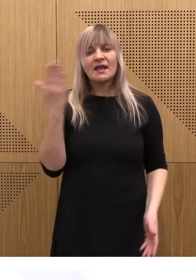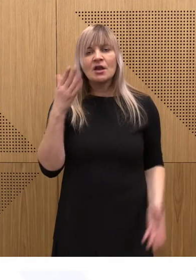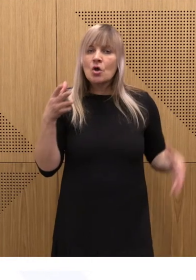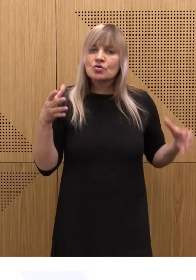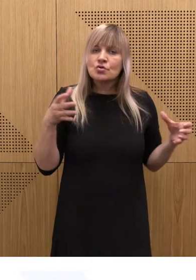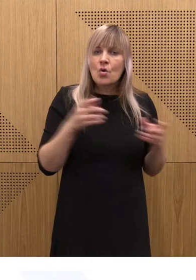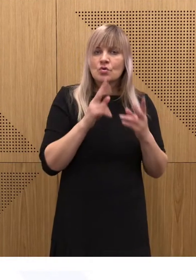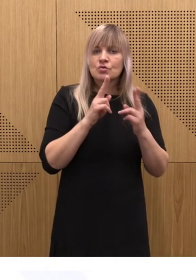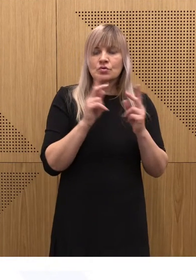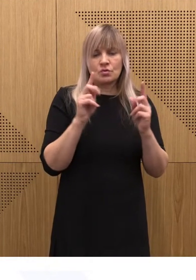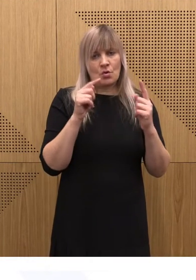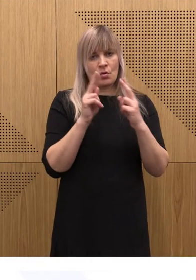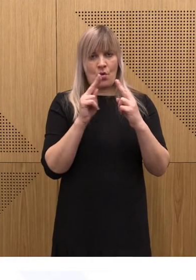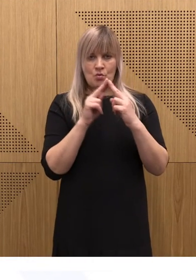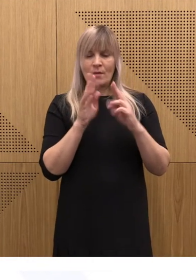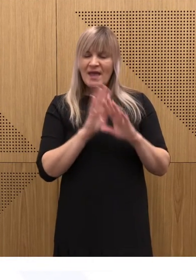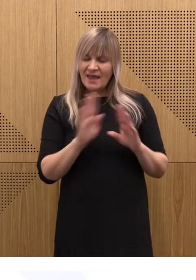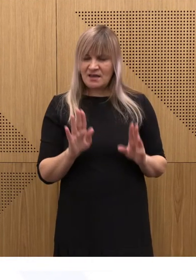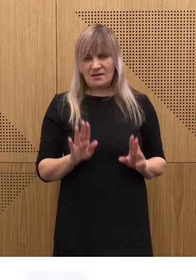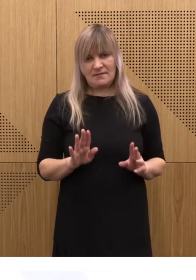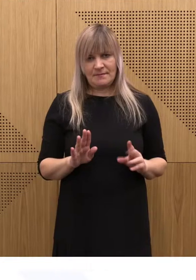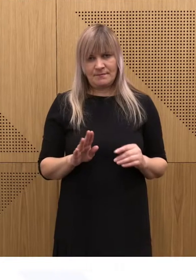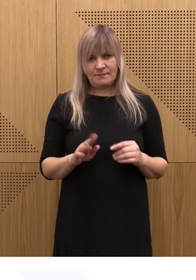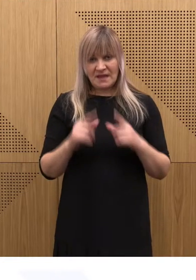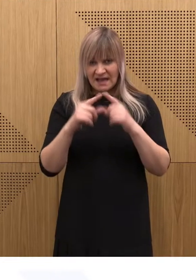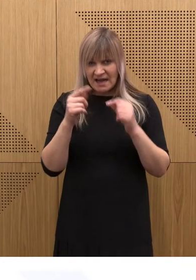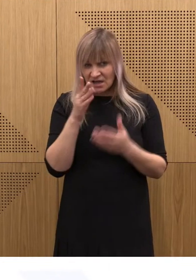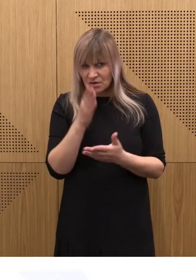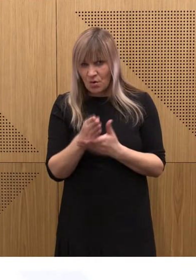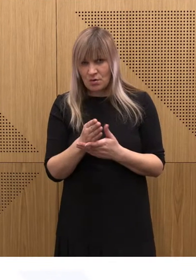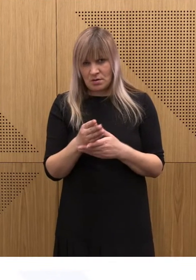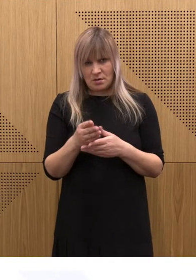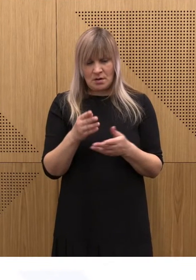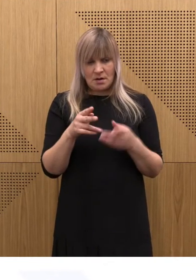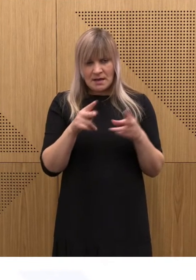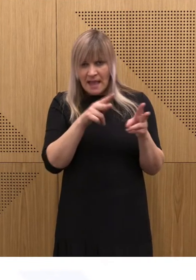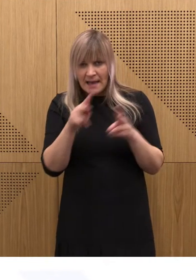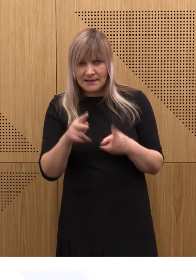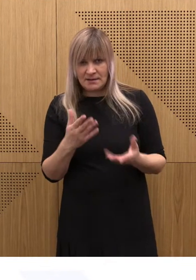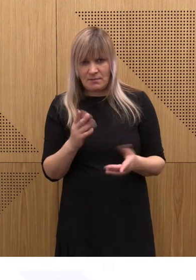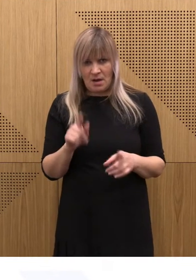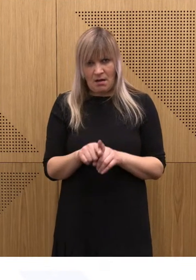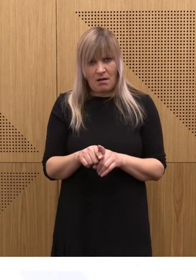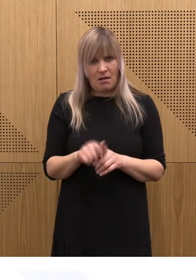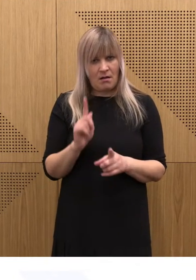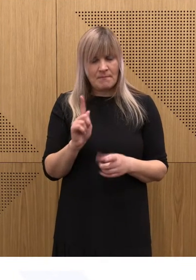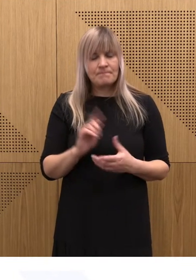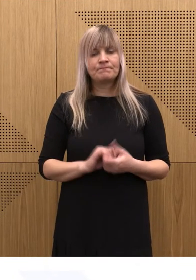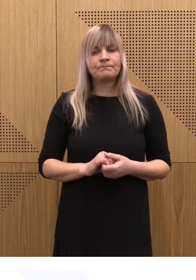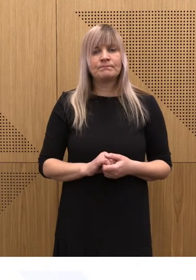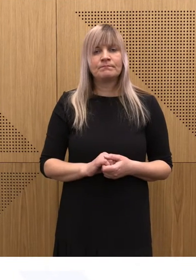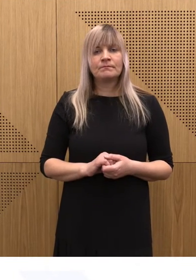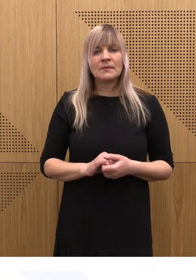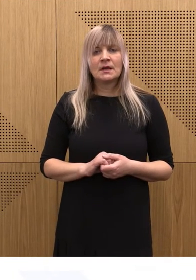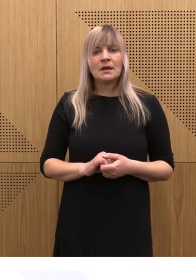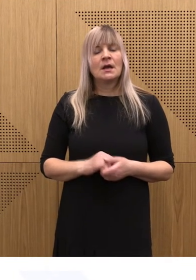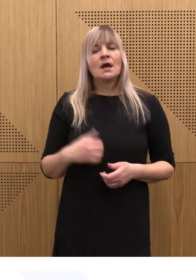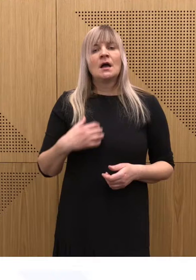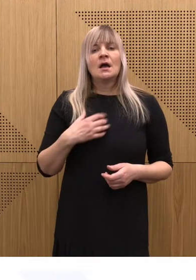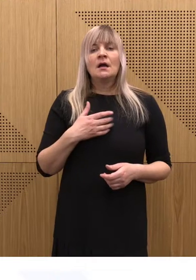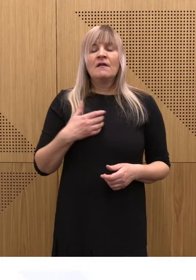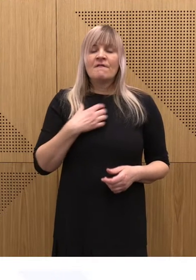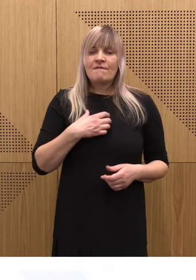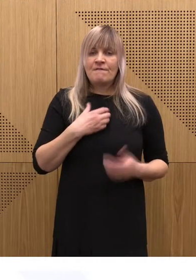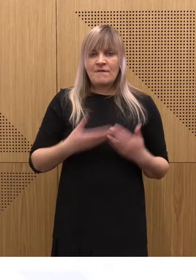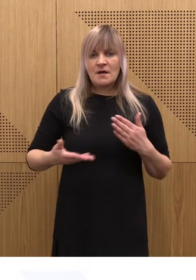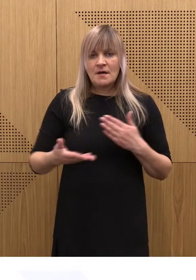edasi. Kas seal on oma reeglid ja seda me jälgime, kas neid täidetakse. Ja kõige põhjus, ma pean ikkagi ära nimetama, on see, et